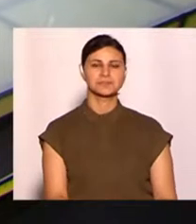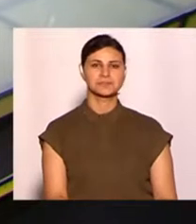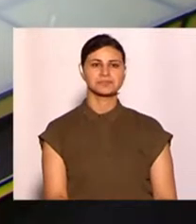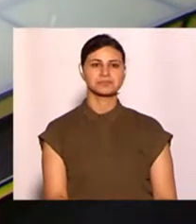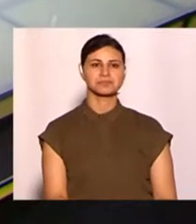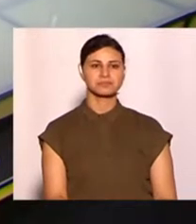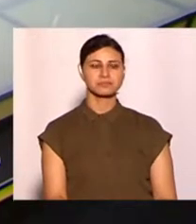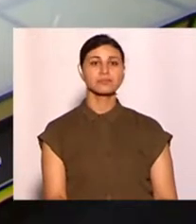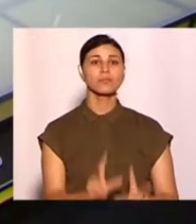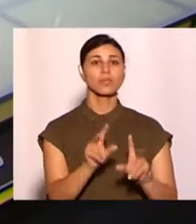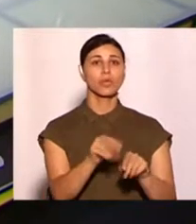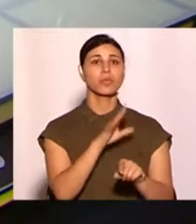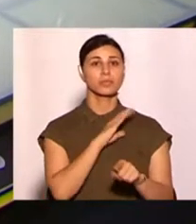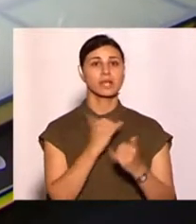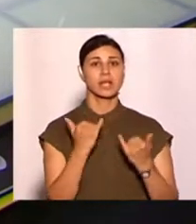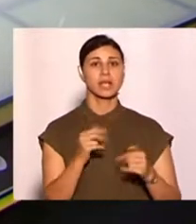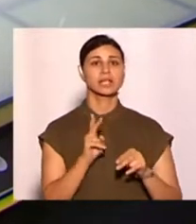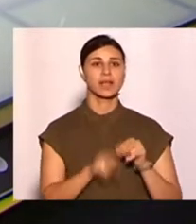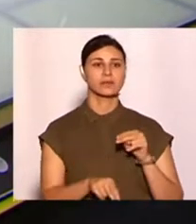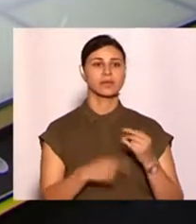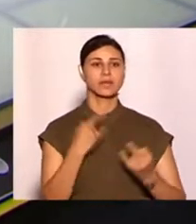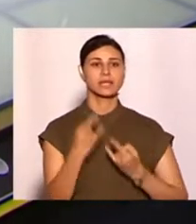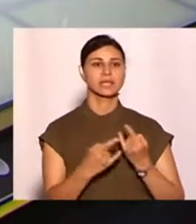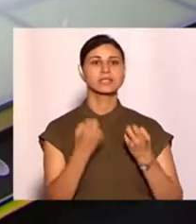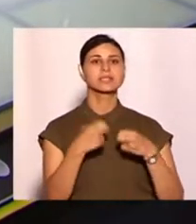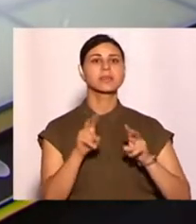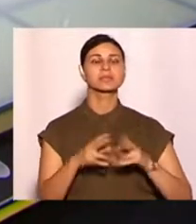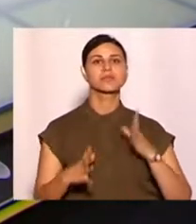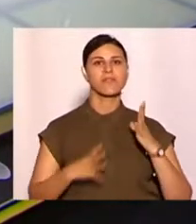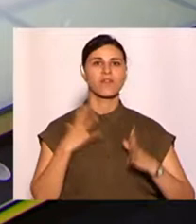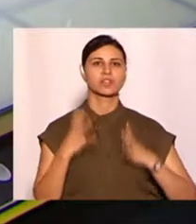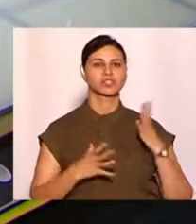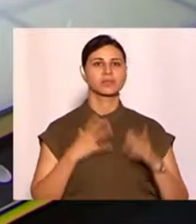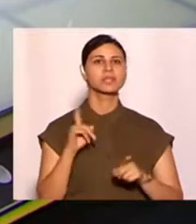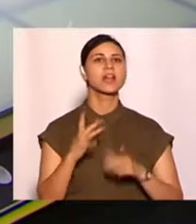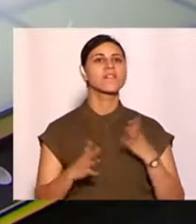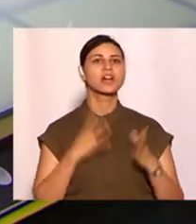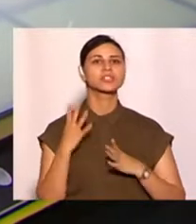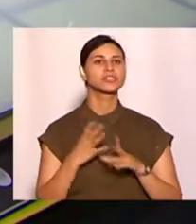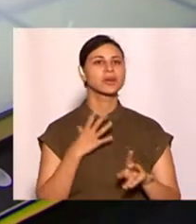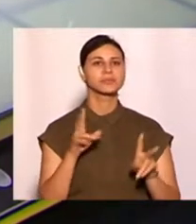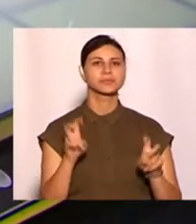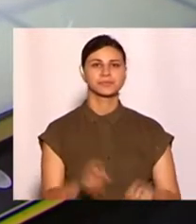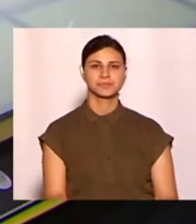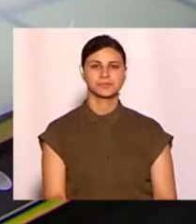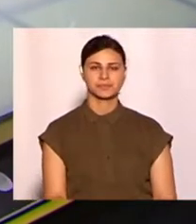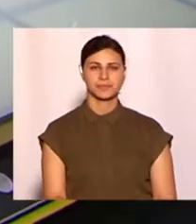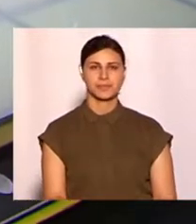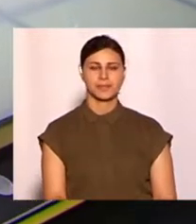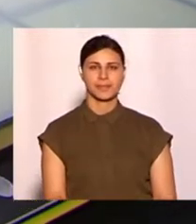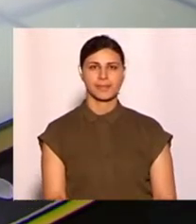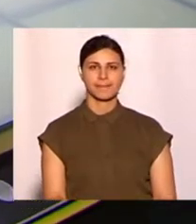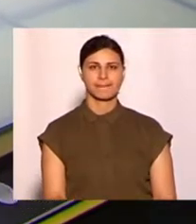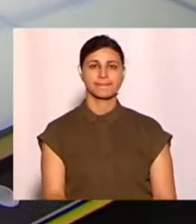და როგორც აღვიდით, ჩვენ დავასრულებთ ჩვენს გადაცემას სპეციფიკური ვარჯიშებით. თამარ, რა ვარჯიშებზეა ლაპარაკი? ვარჯიშებზეა საუბარი,